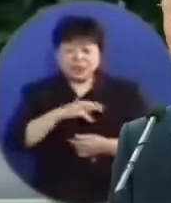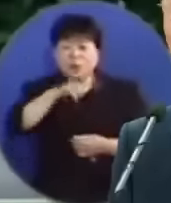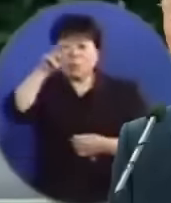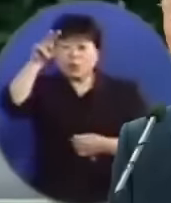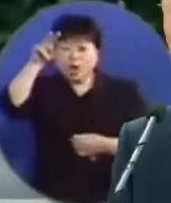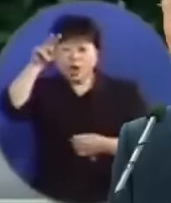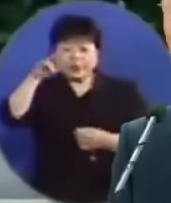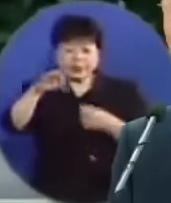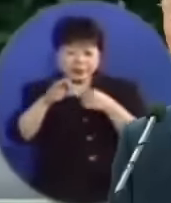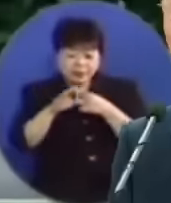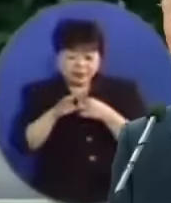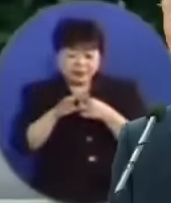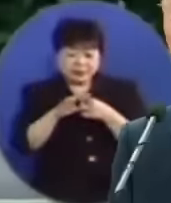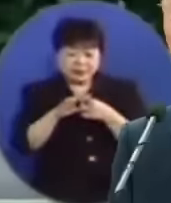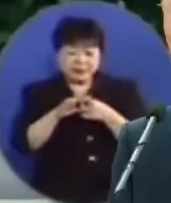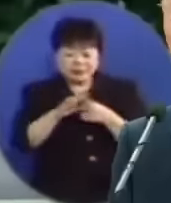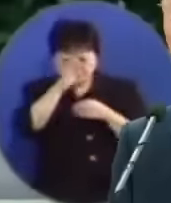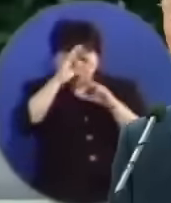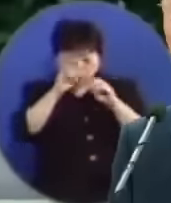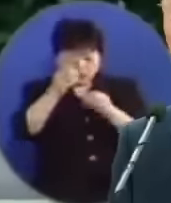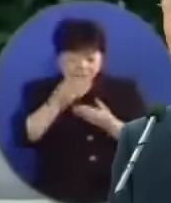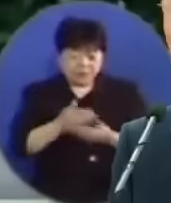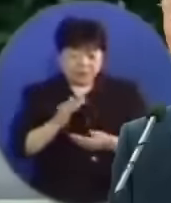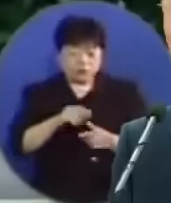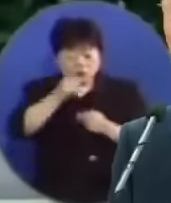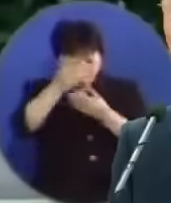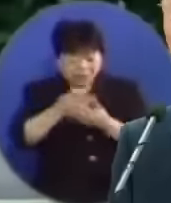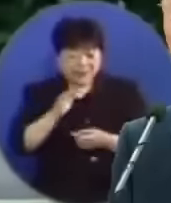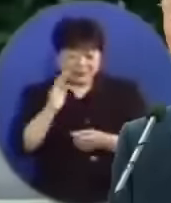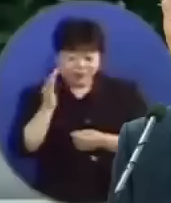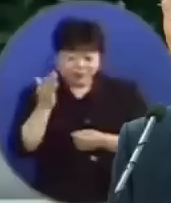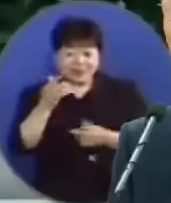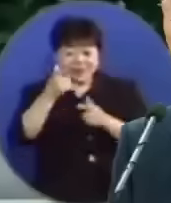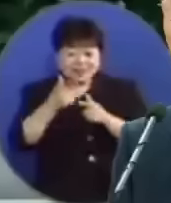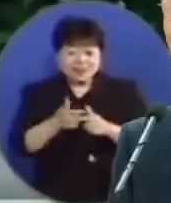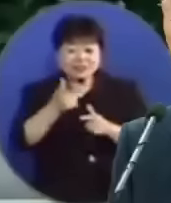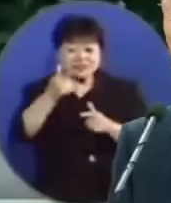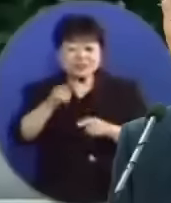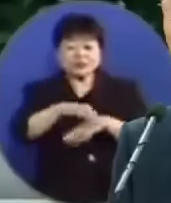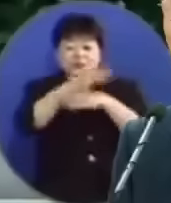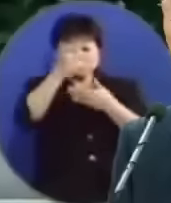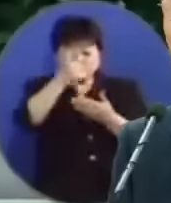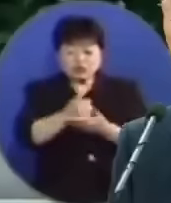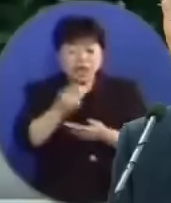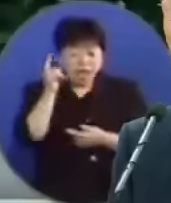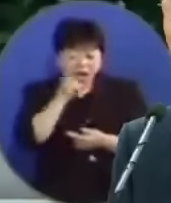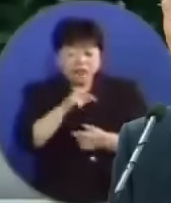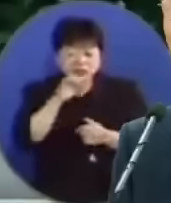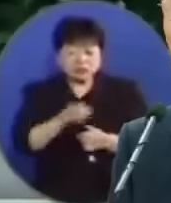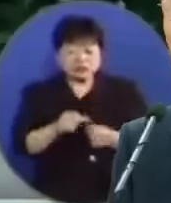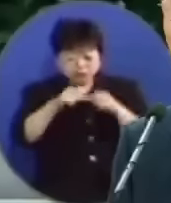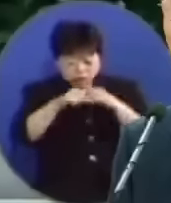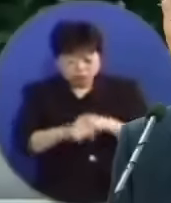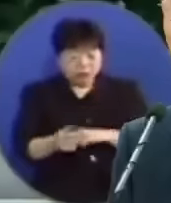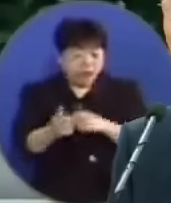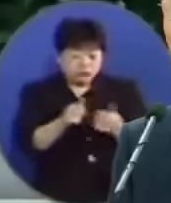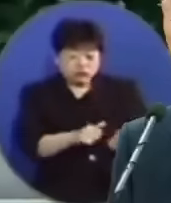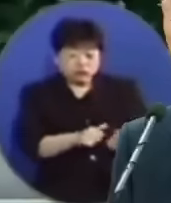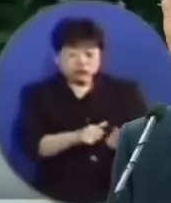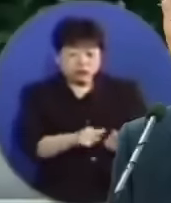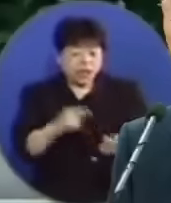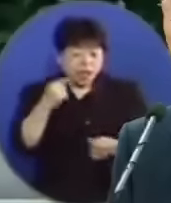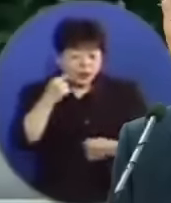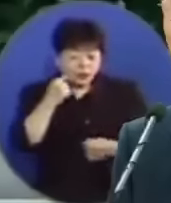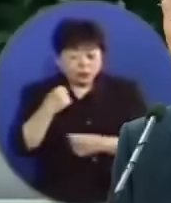쳐다보면 낫는다. 구원을 받는다. 예수님이 우리의 모든 죄악과 저주와 절망과 죽음의